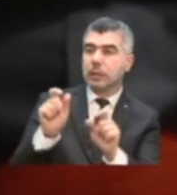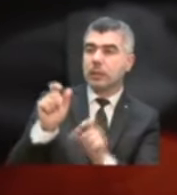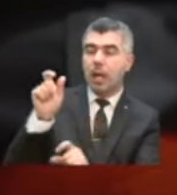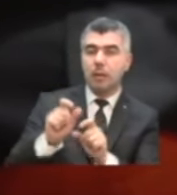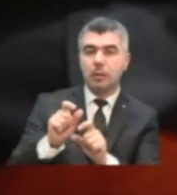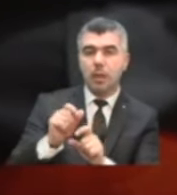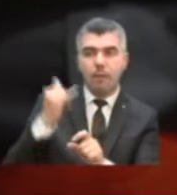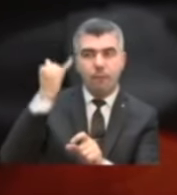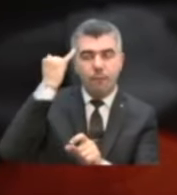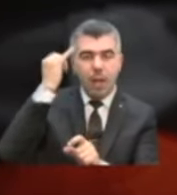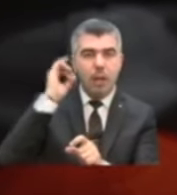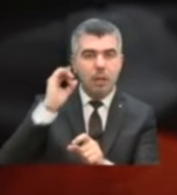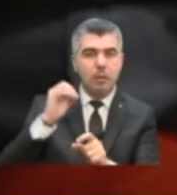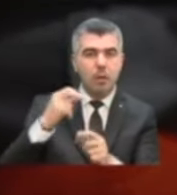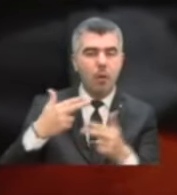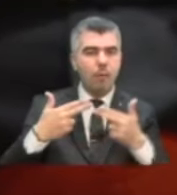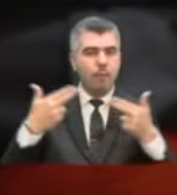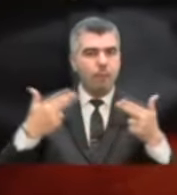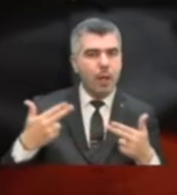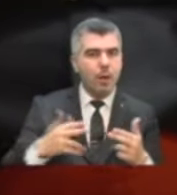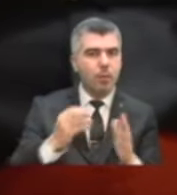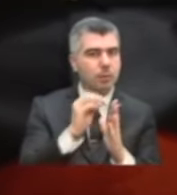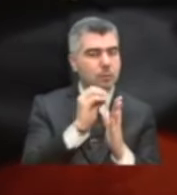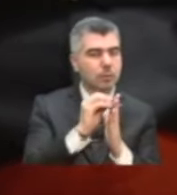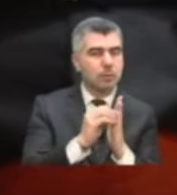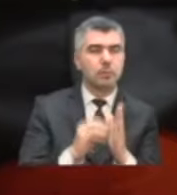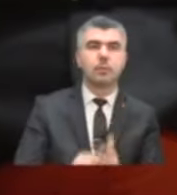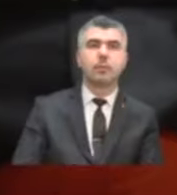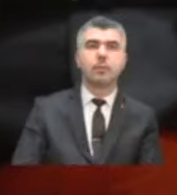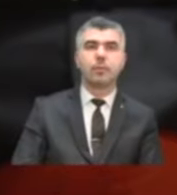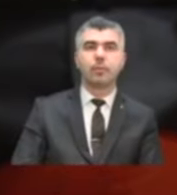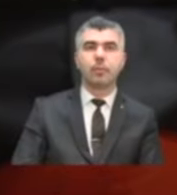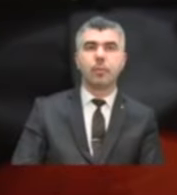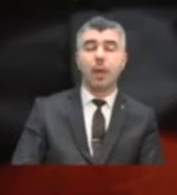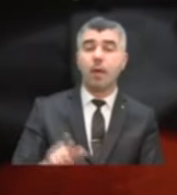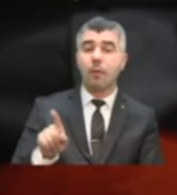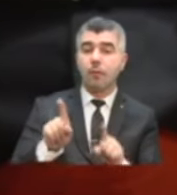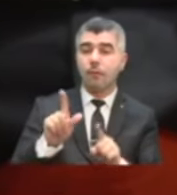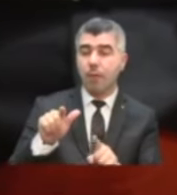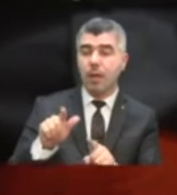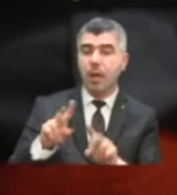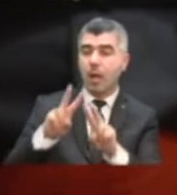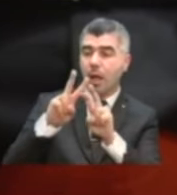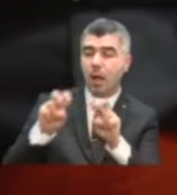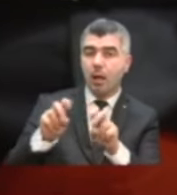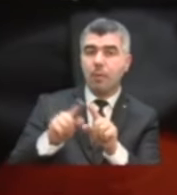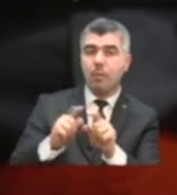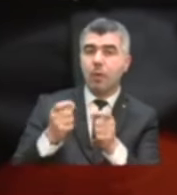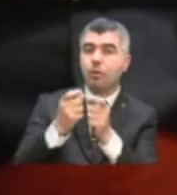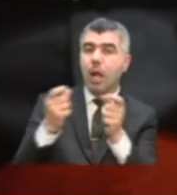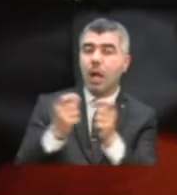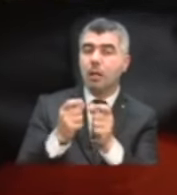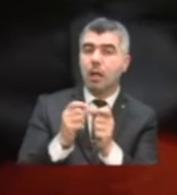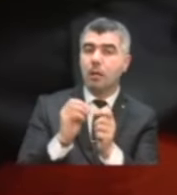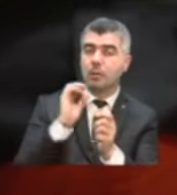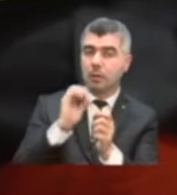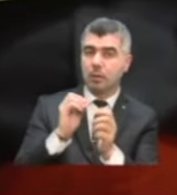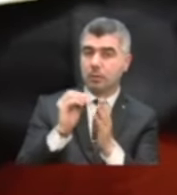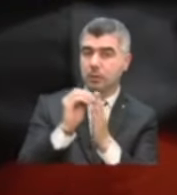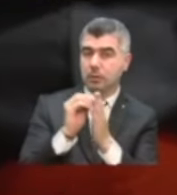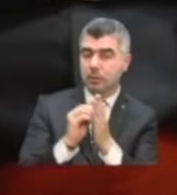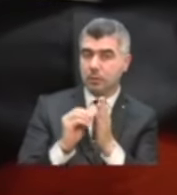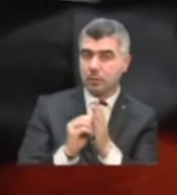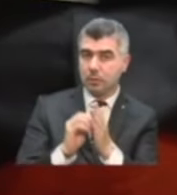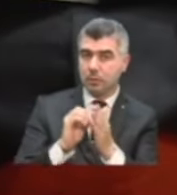المبدعين والمفكرين والفنانات والفنانين بالطبع. هاد الحقوق بالطبع كيمشي يقلب عليهم في المقاولات اللي كيستعملوا هاد الإبداعات. أنا كنتكلم على المقاولات اللي